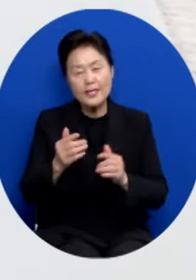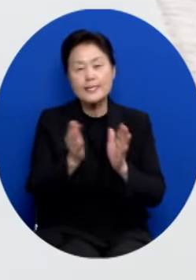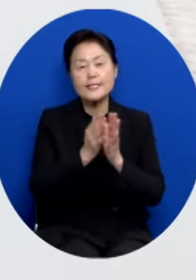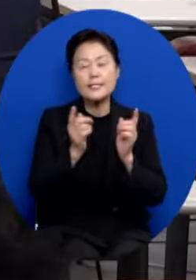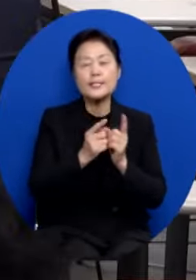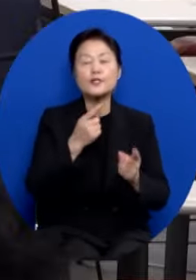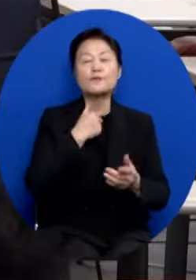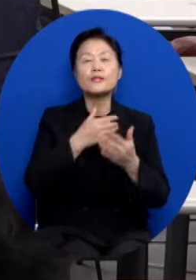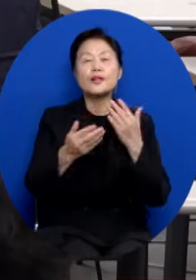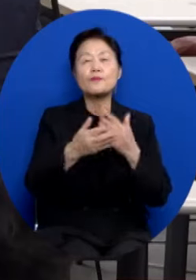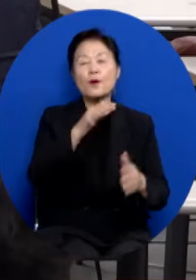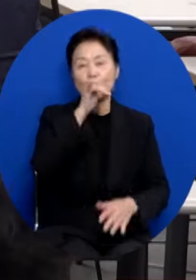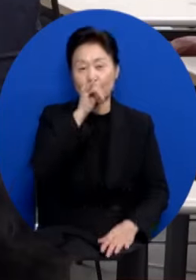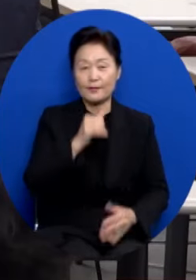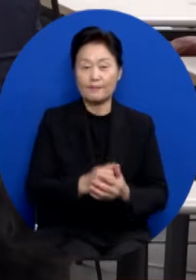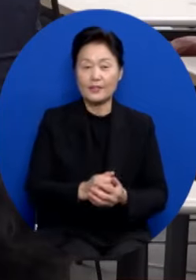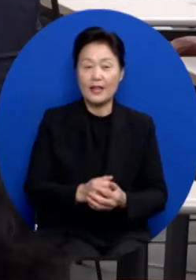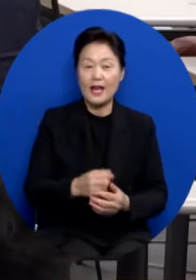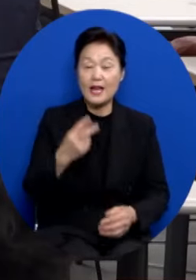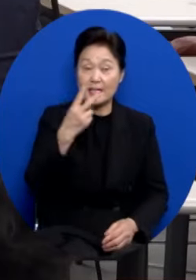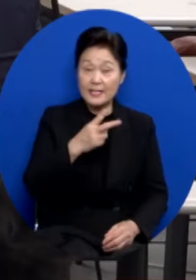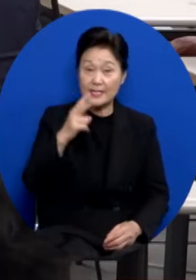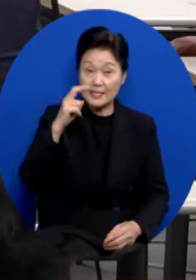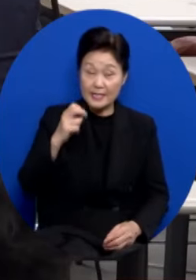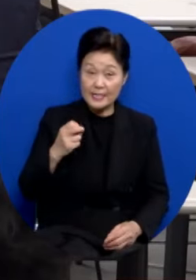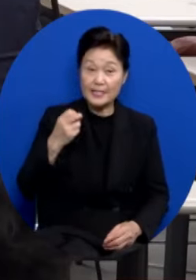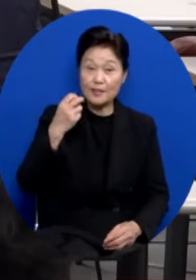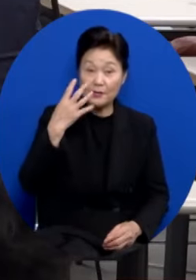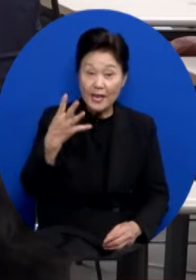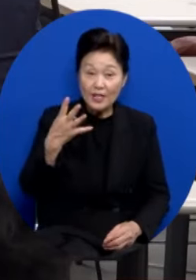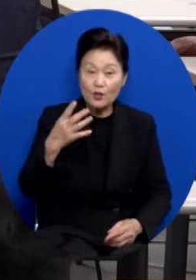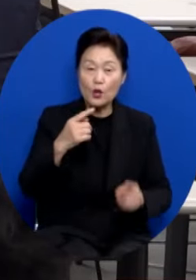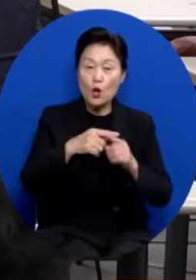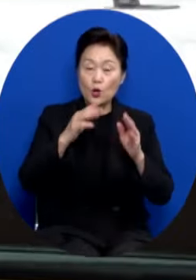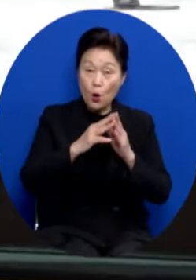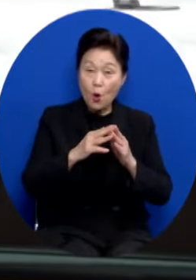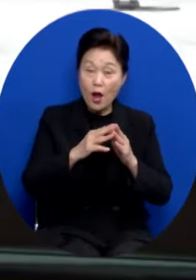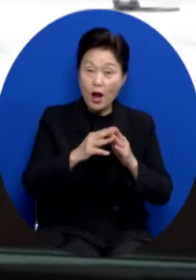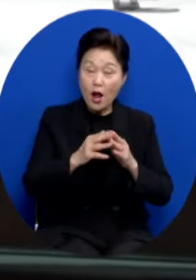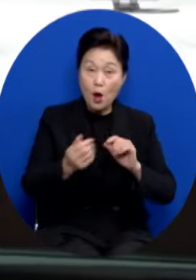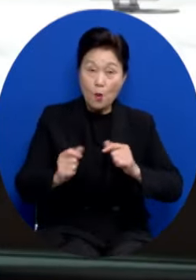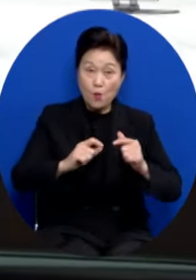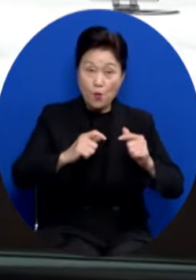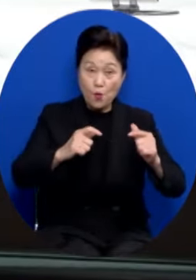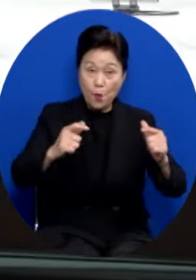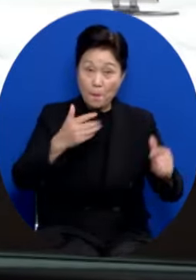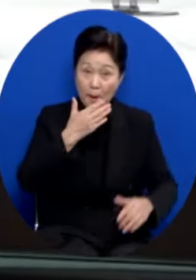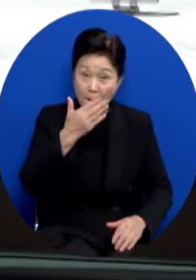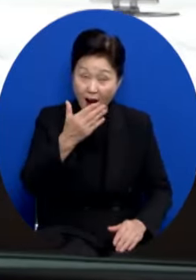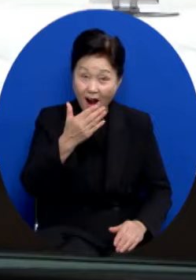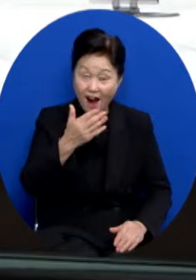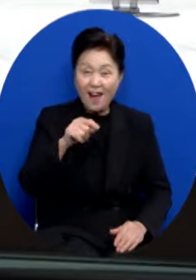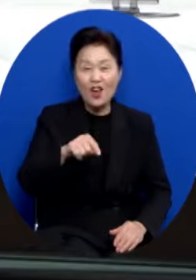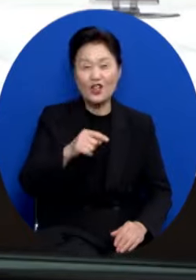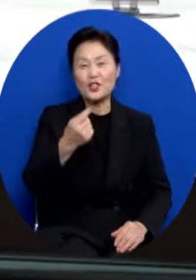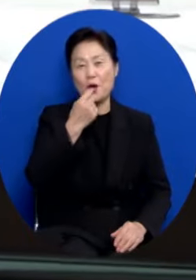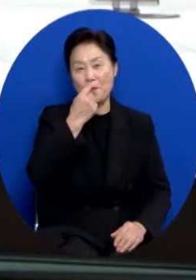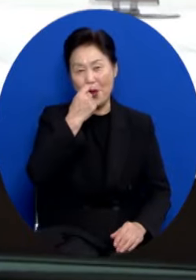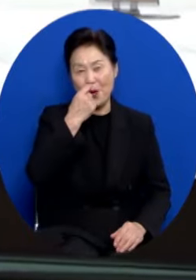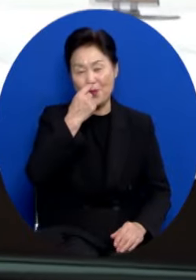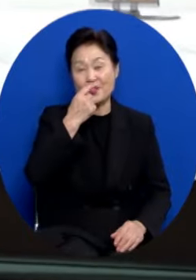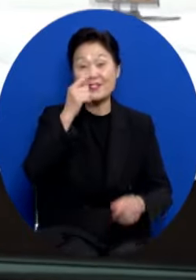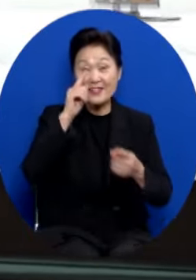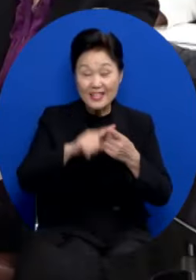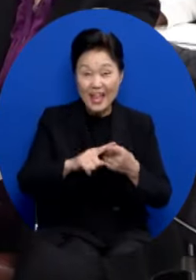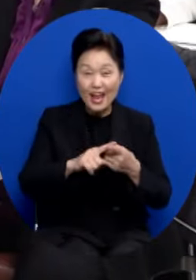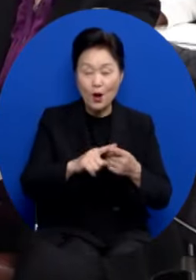있습니다. 24년도 1월 달에 교회가 이제 부흥이 되기 시작을 한 거예요. 여기서 배운 거대로 제자 양육을